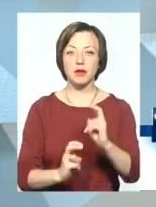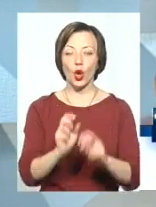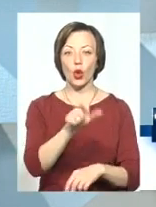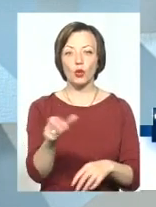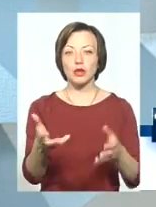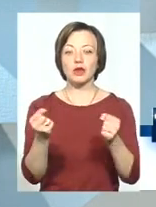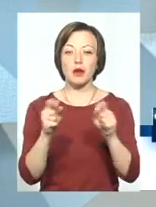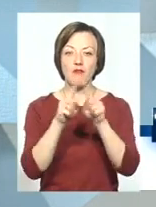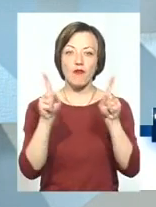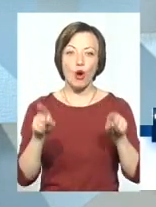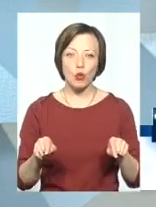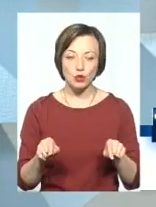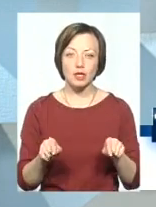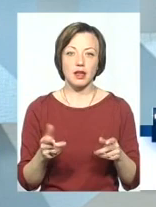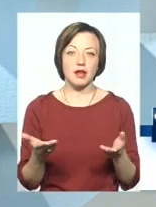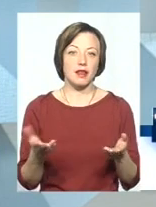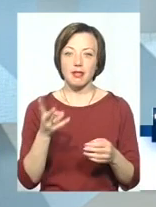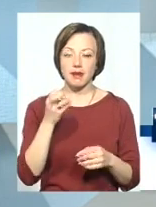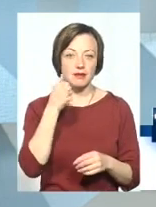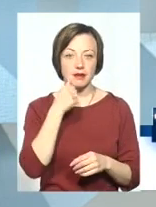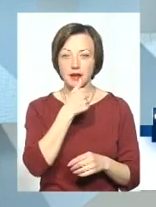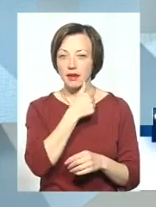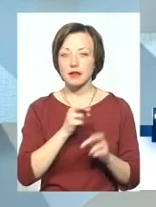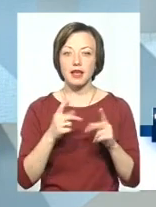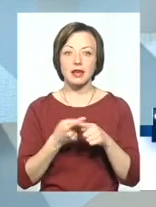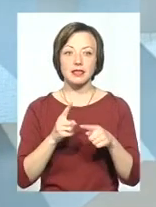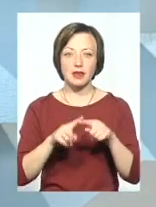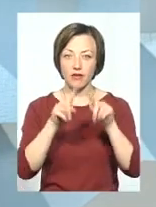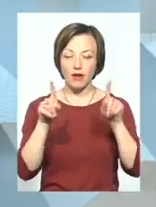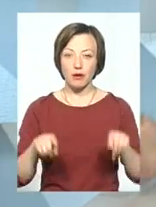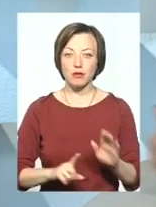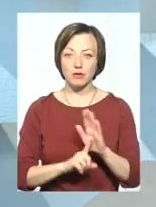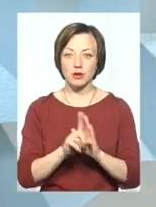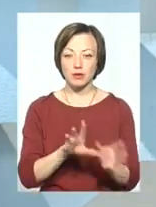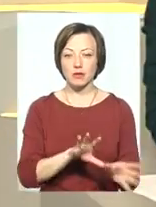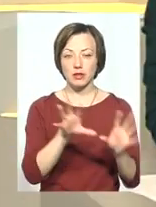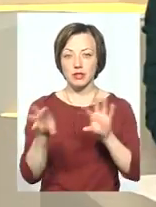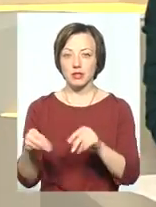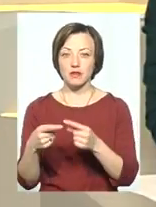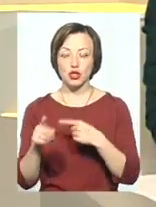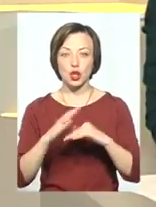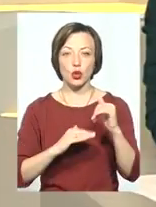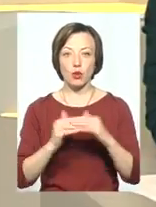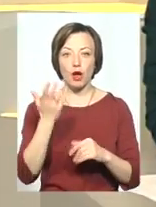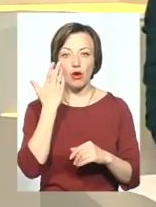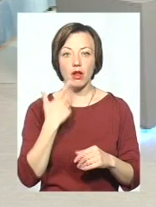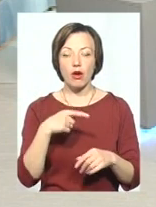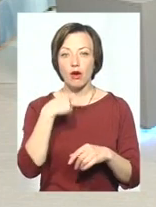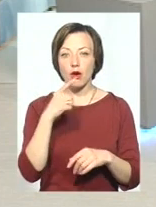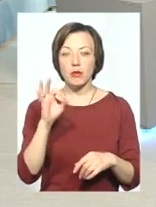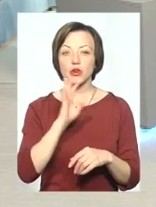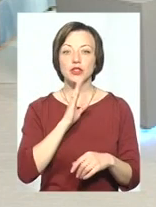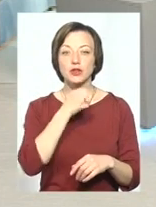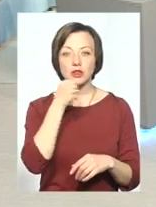отримали ваучери. Потім, ну, не секрет, яким чином ті ваучери перекочували в інші руки. Коли ми говоримо про